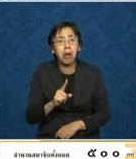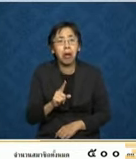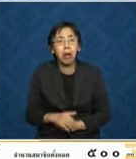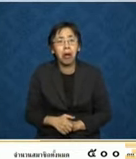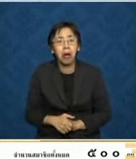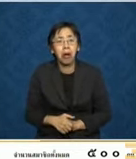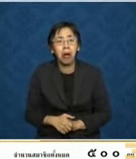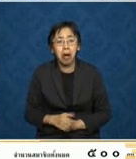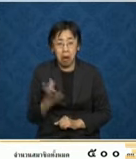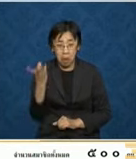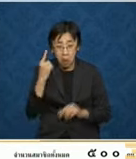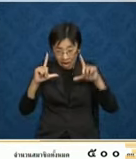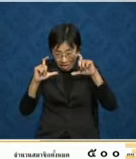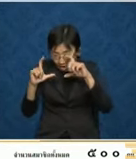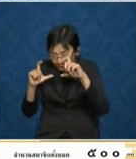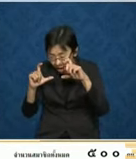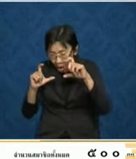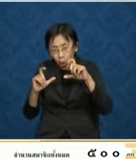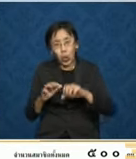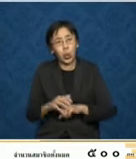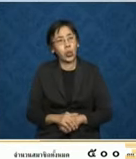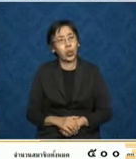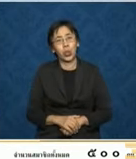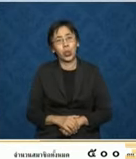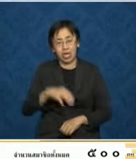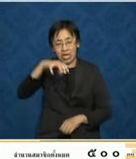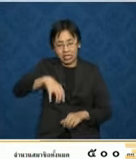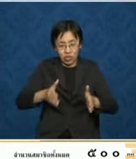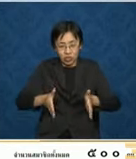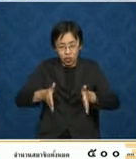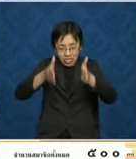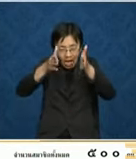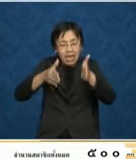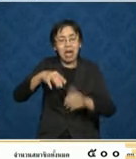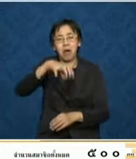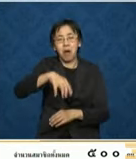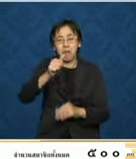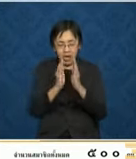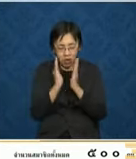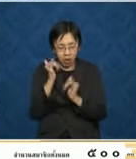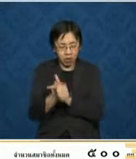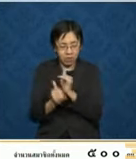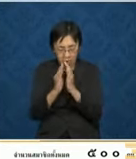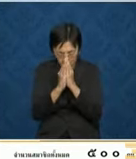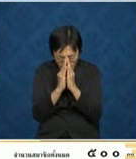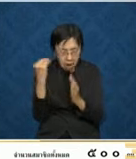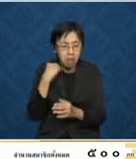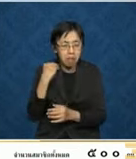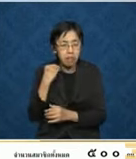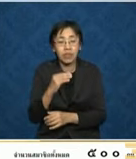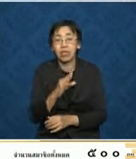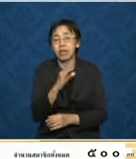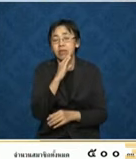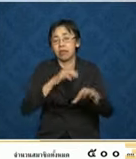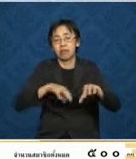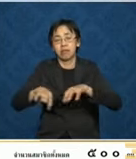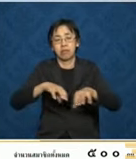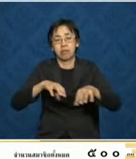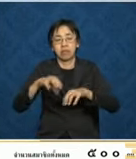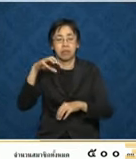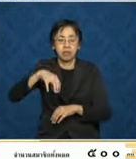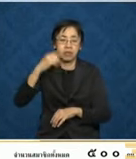าพนี้ถ่ายเมื่อวานนะครับสมกับเป็นศาลหลักเมืองหรือไม่ครับหากว่าการจัดการขยะของเมืองมรดกโลกเมื